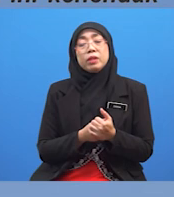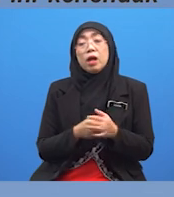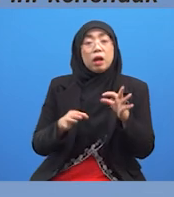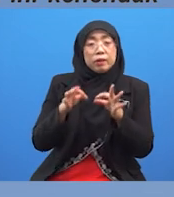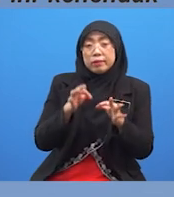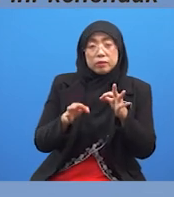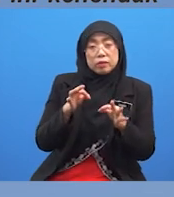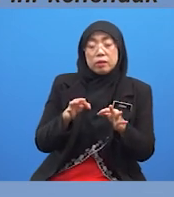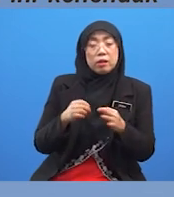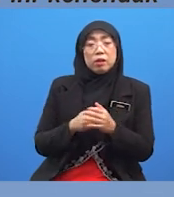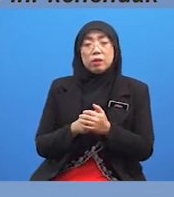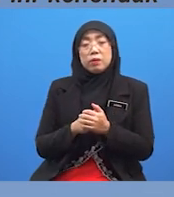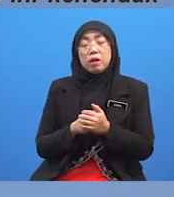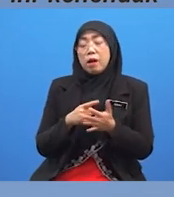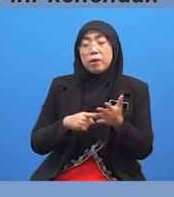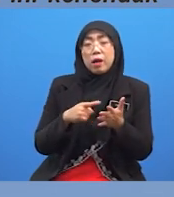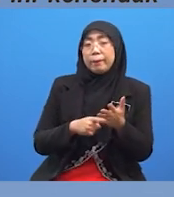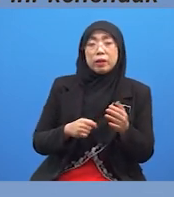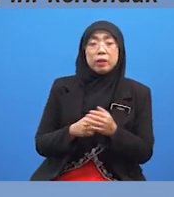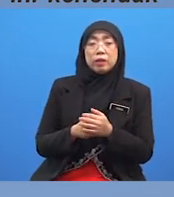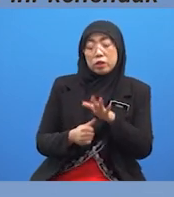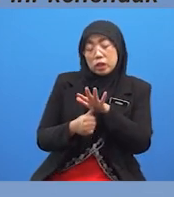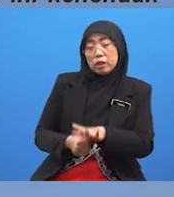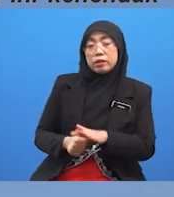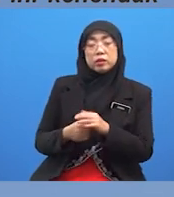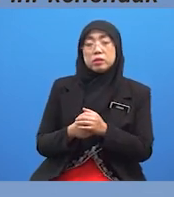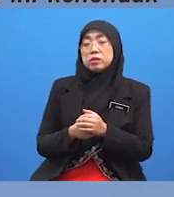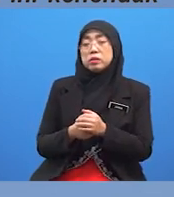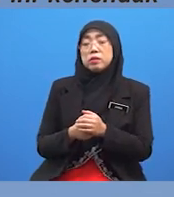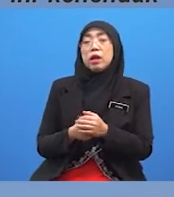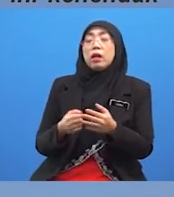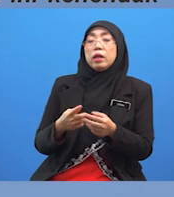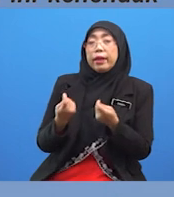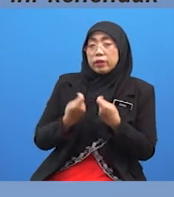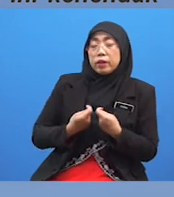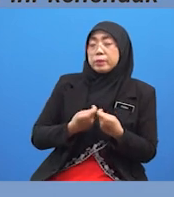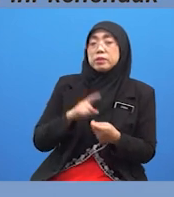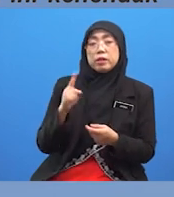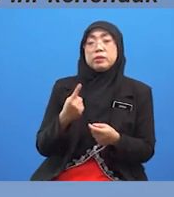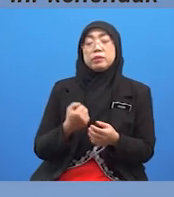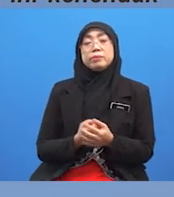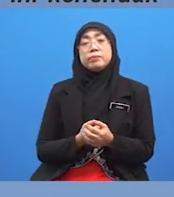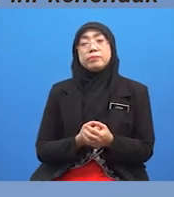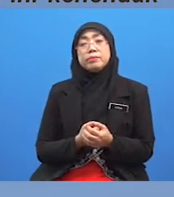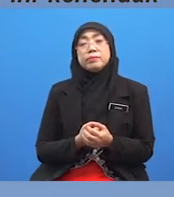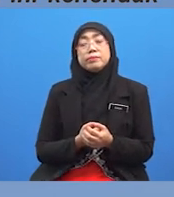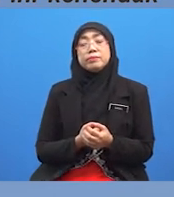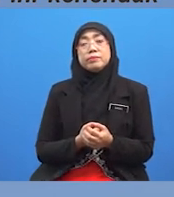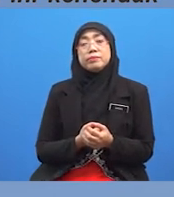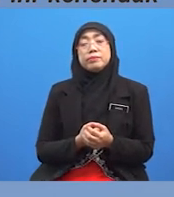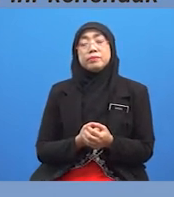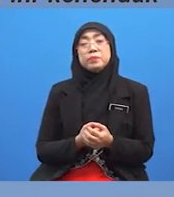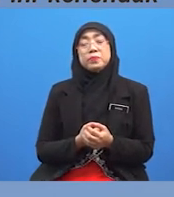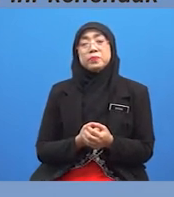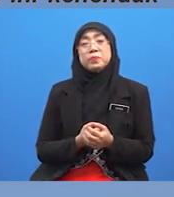sahaja. Lebay ma'ruf redha dengan peristiwa buruk yang menimpanya itu. Bahkan, beliau